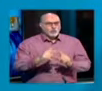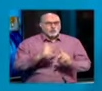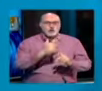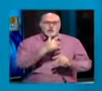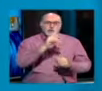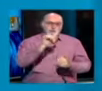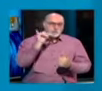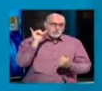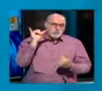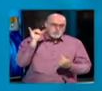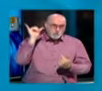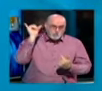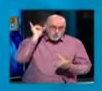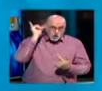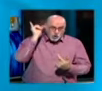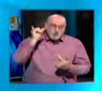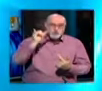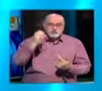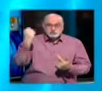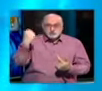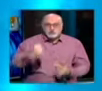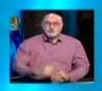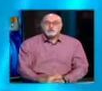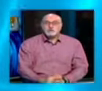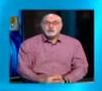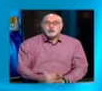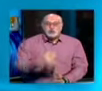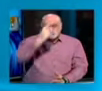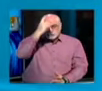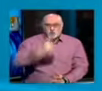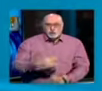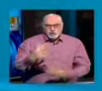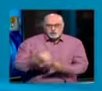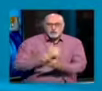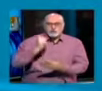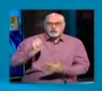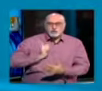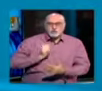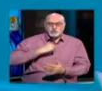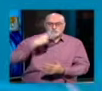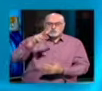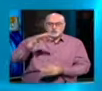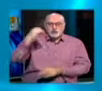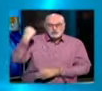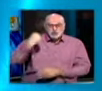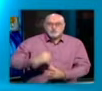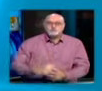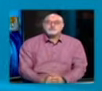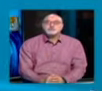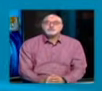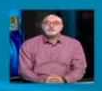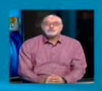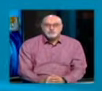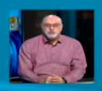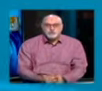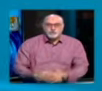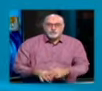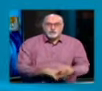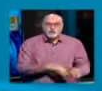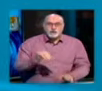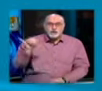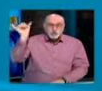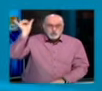وجبهة البوليزاريو، وينص على حق تقرير المصير للشعب الصحراوي. في المغرب،